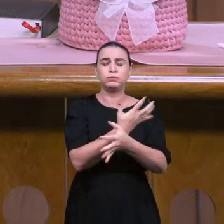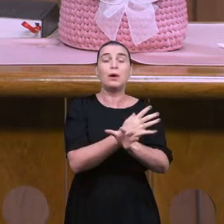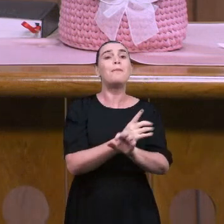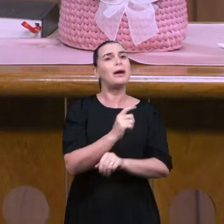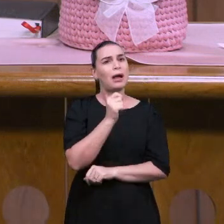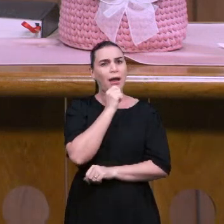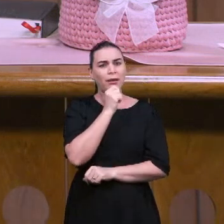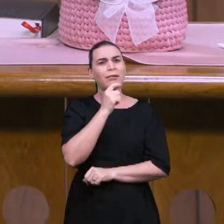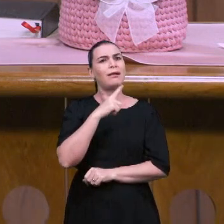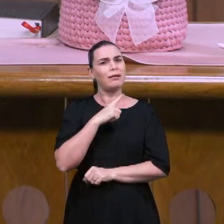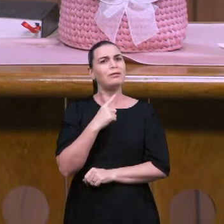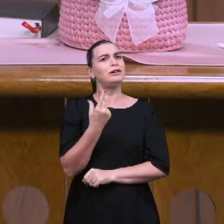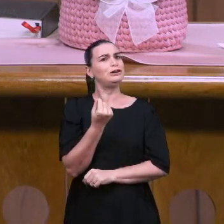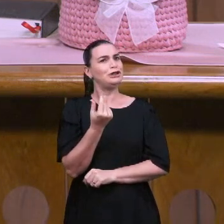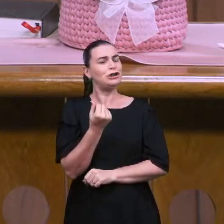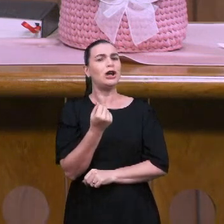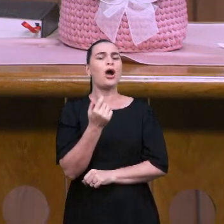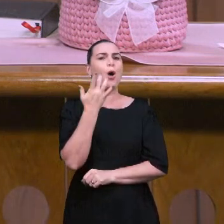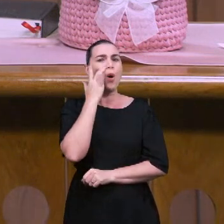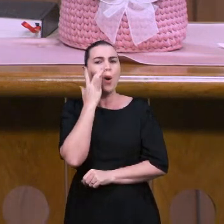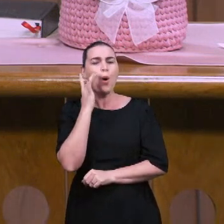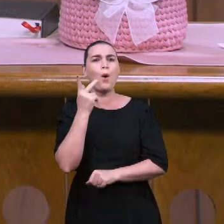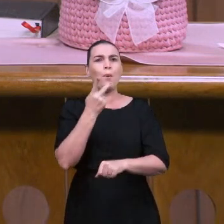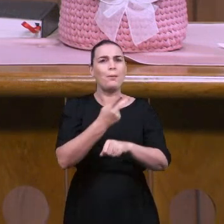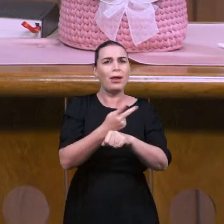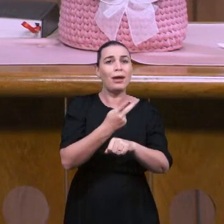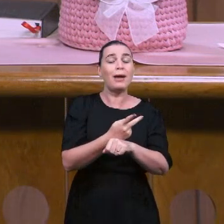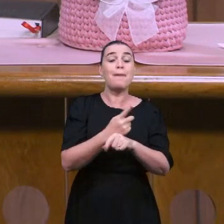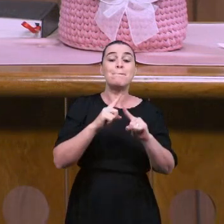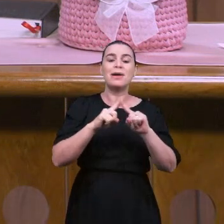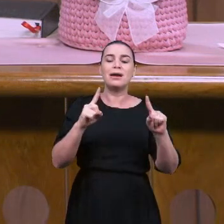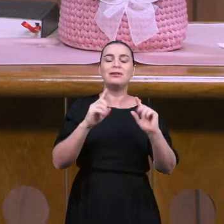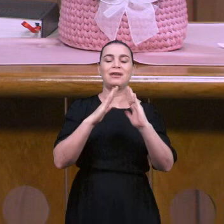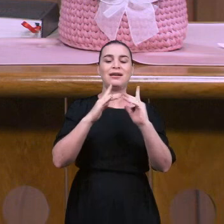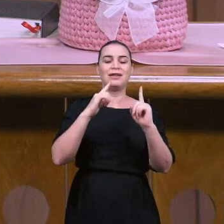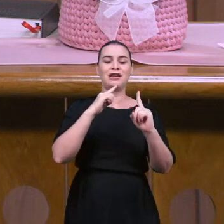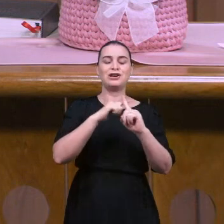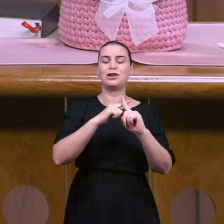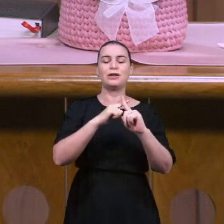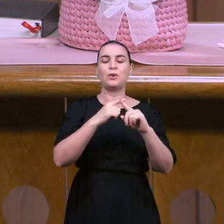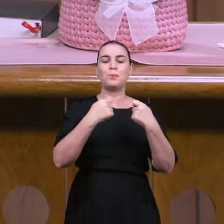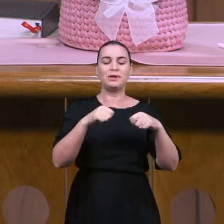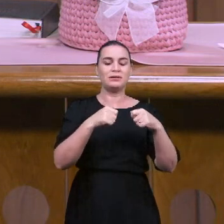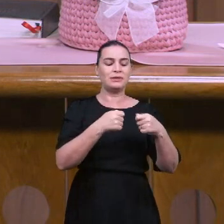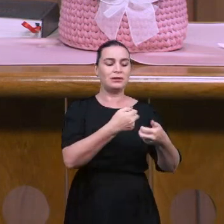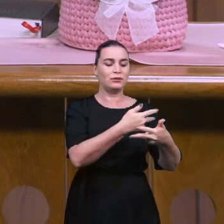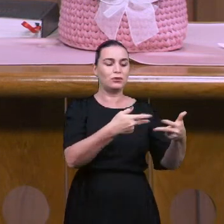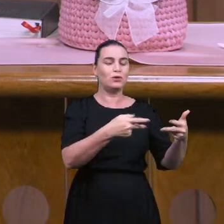frères, l'Église, elle n'a pas besoin de la nourriture du monde. L'Église,